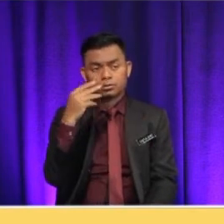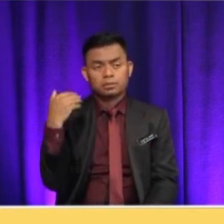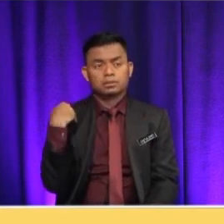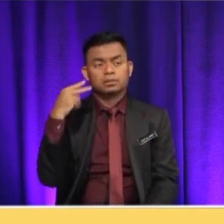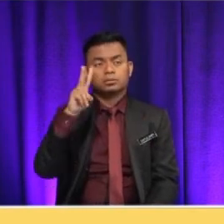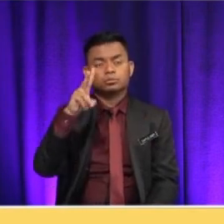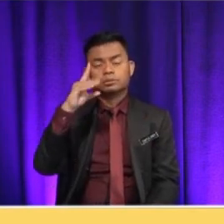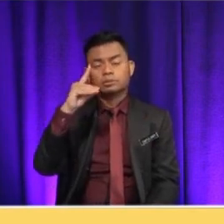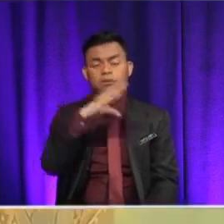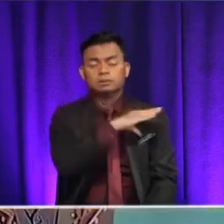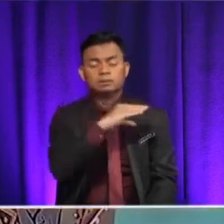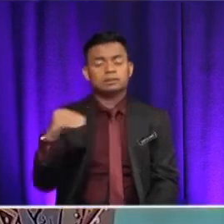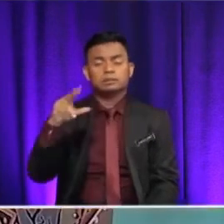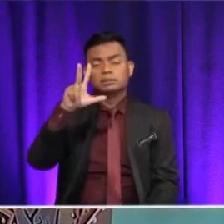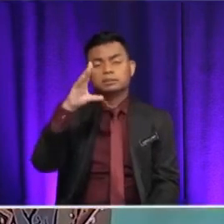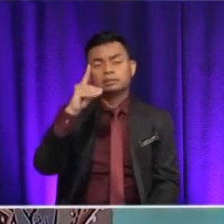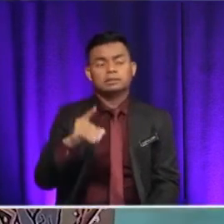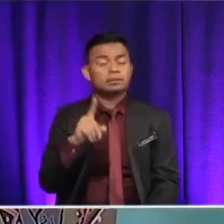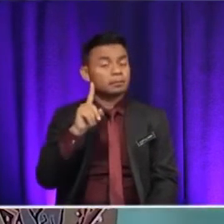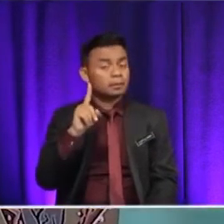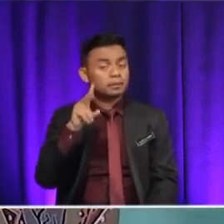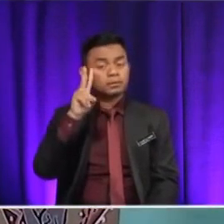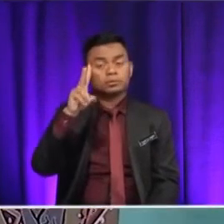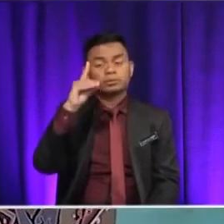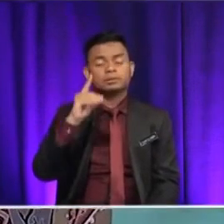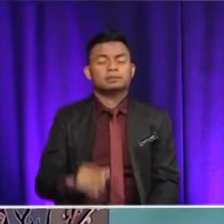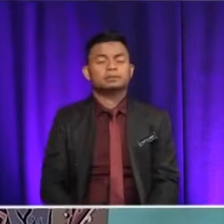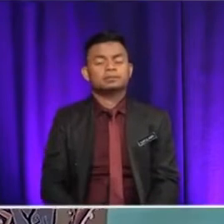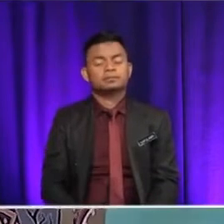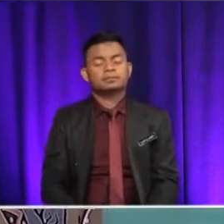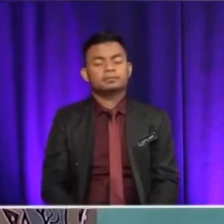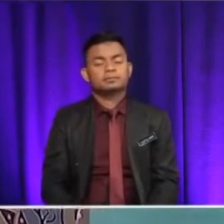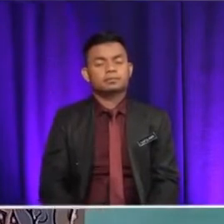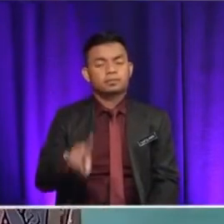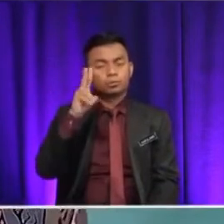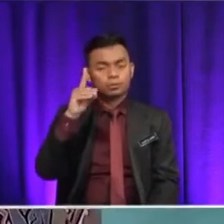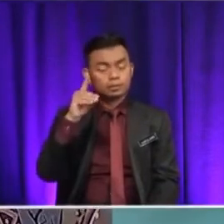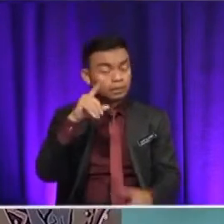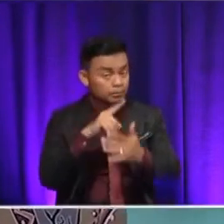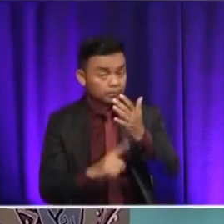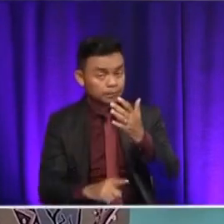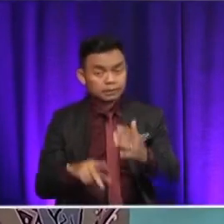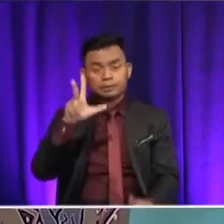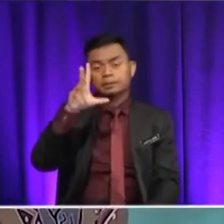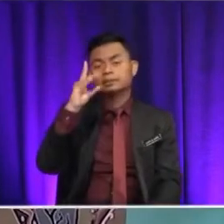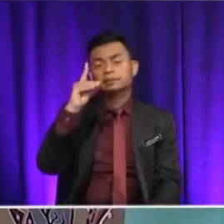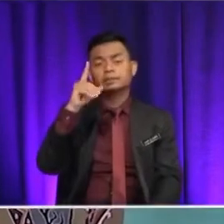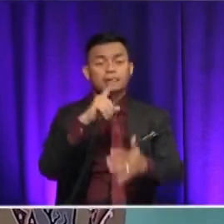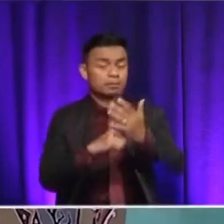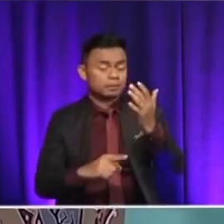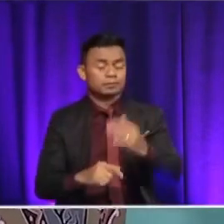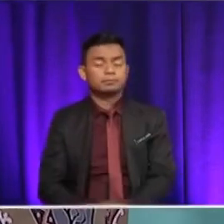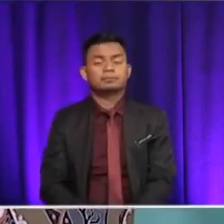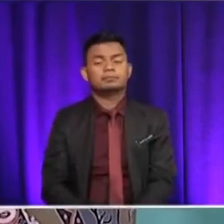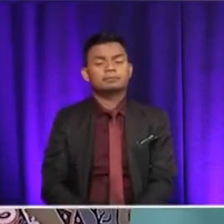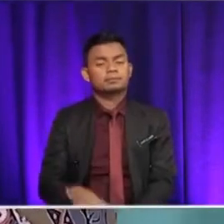3 dimensi. Yang mana 2 dimensi? Yang 2 dimensi ialah apa? Yang 3 dimensi ialah apa? Okey,